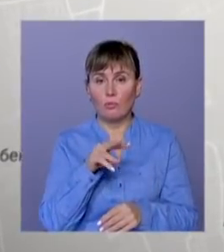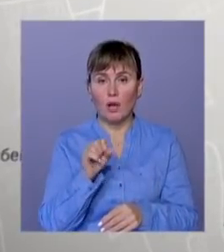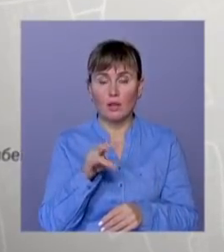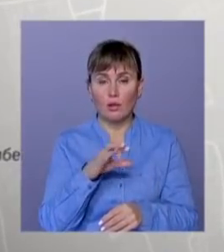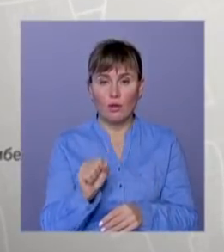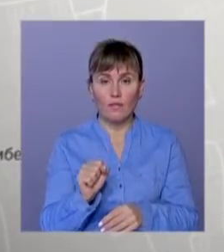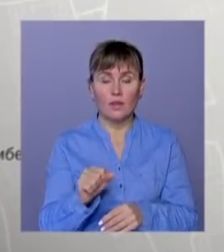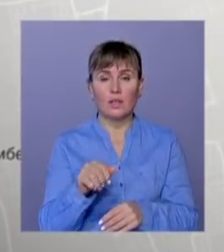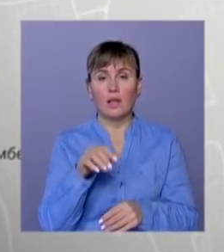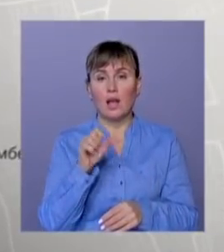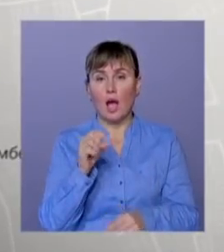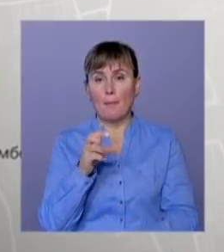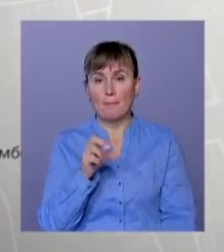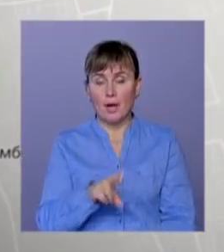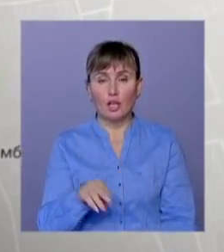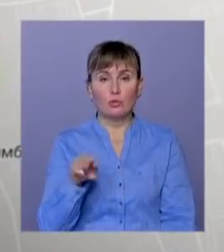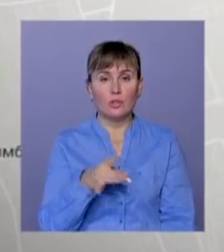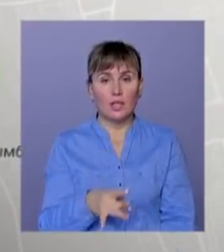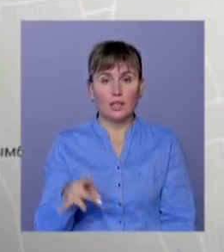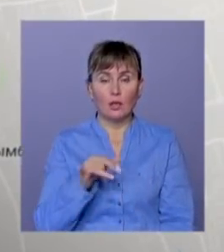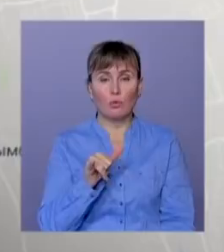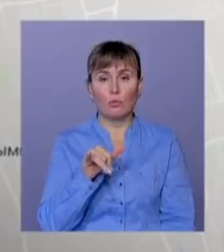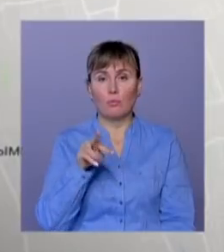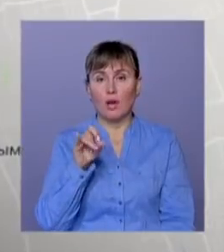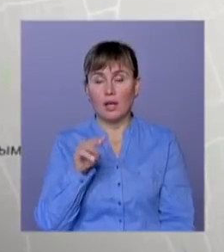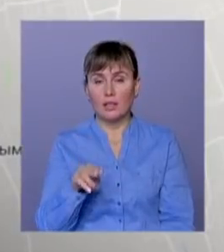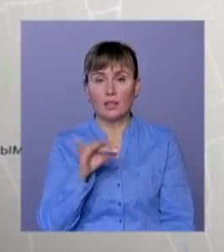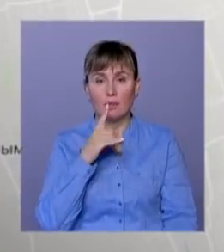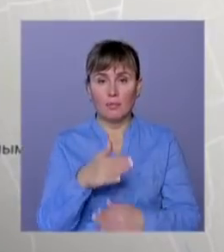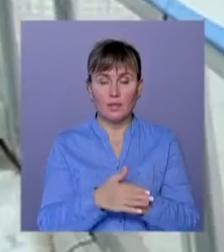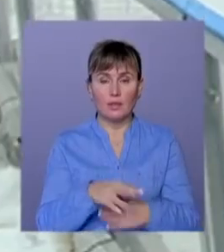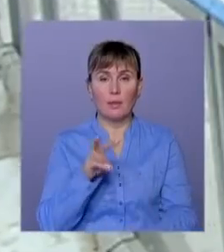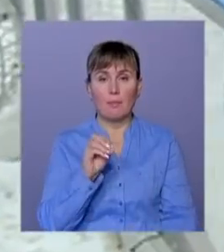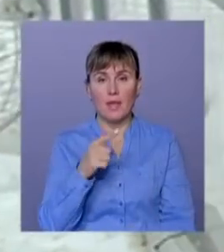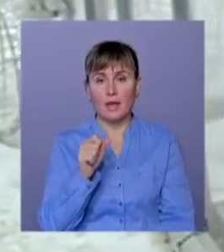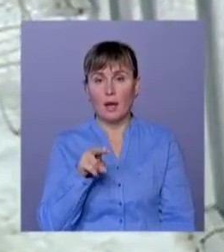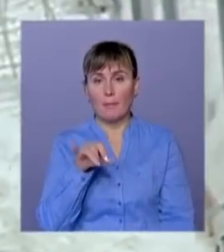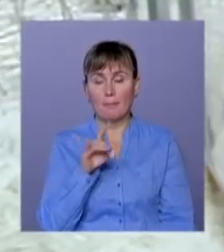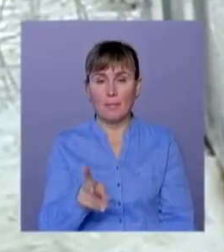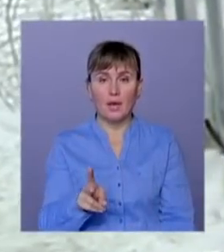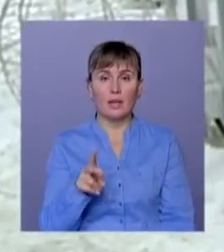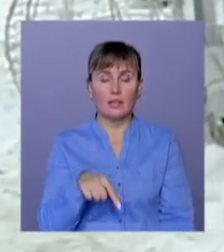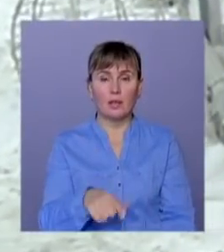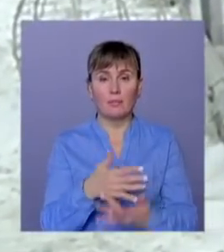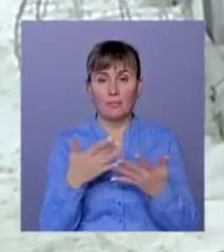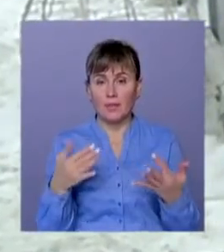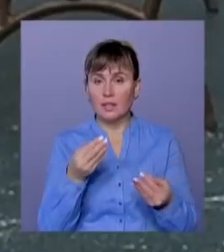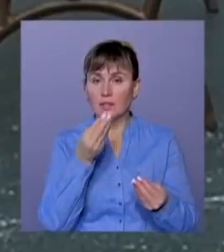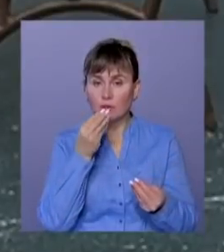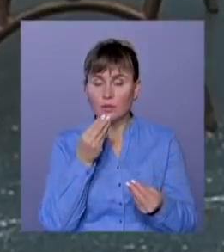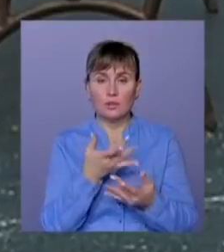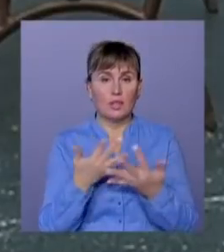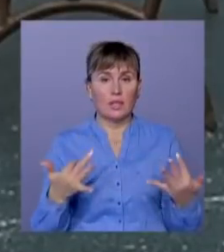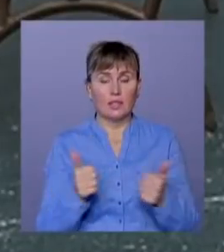Назарбаева-Жолдаспекова, Абай-Алтынсарина, в Турксибском районе Умарта и близ мегапарка. На каждой точке организован фудкорт и ярмарка